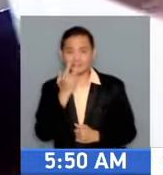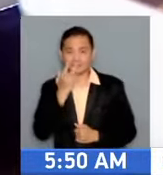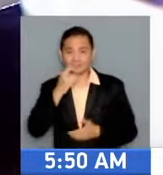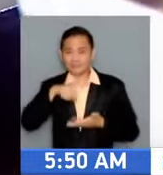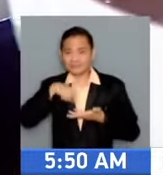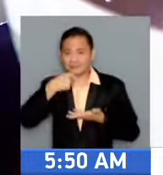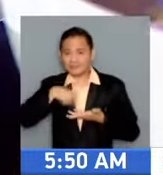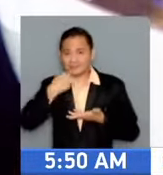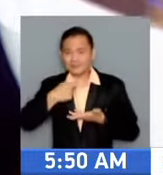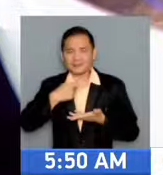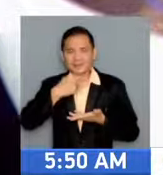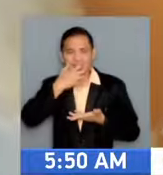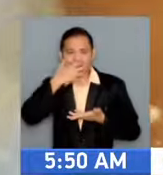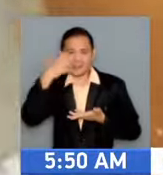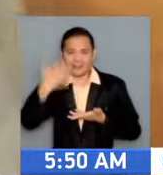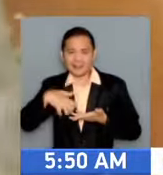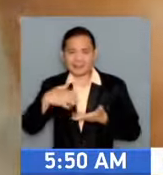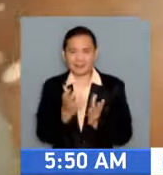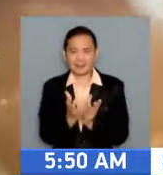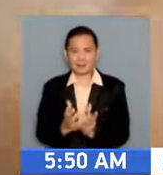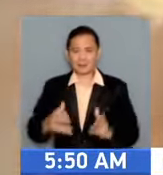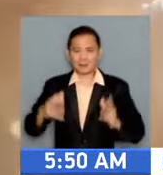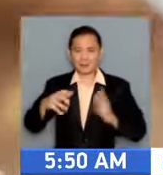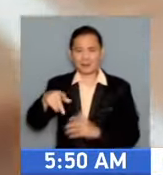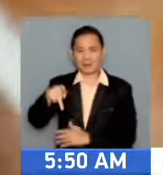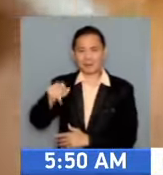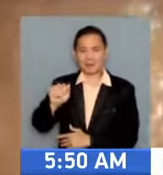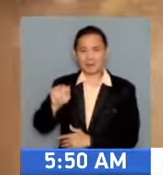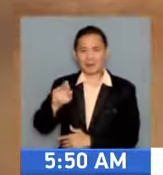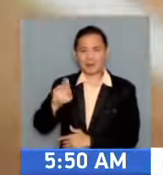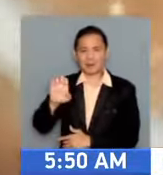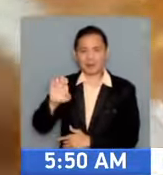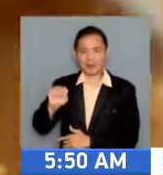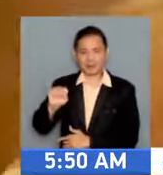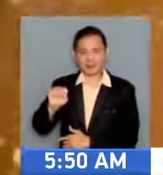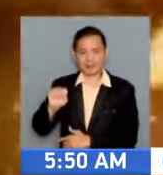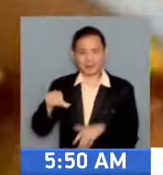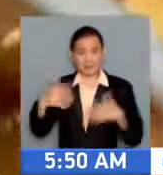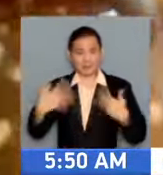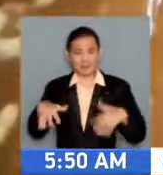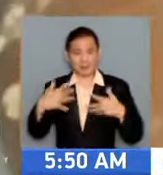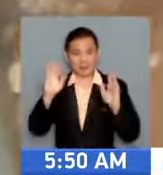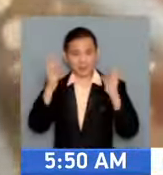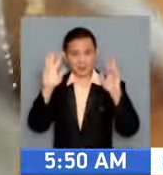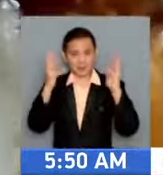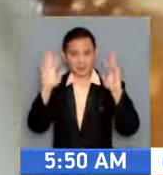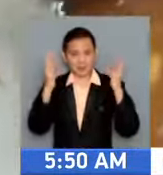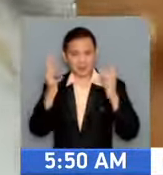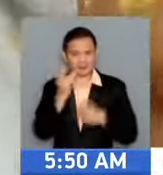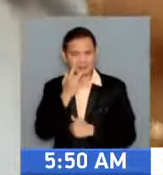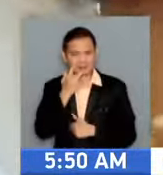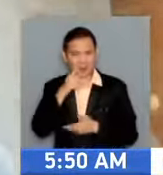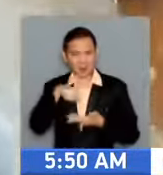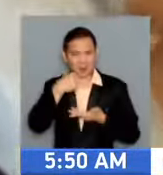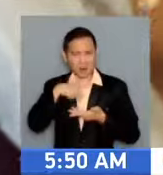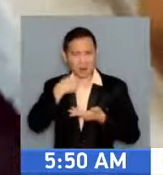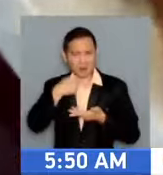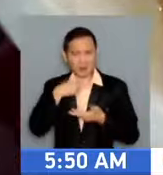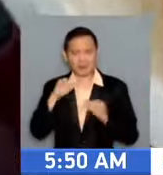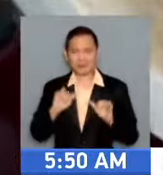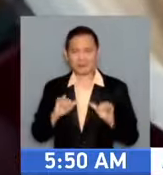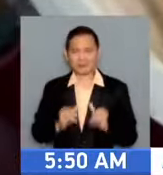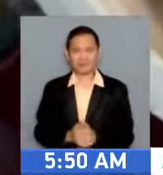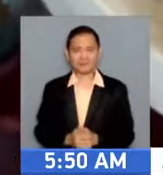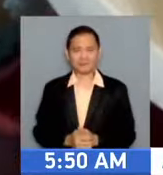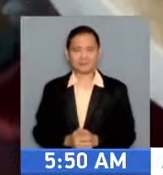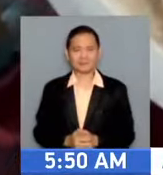na pares. Woo! Paborito ng lahat! I know, right? Teka, maglagay tayo dito. Ayan, ako. Napakahalaga naman ang